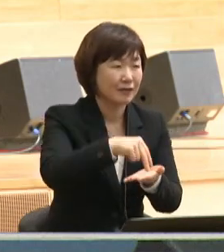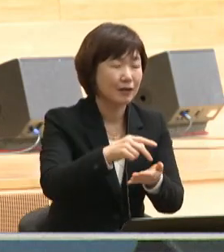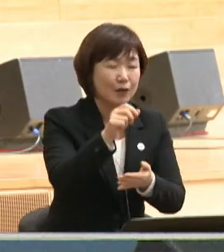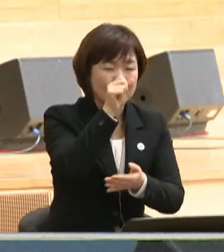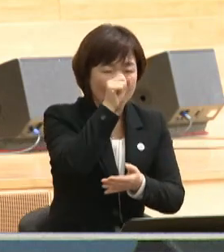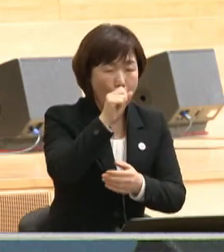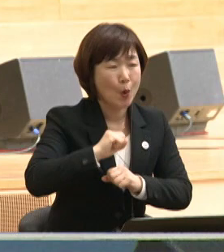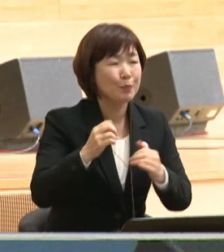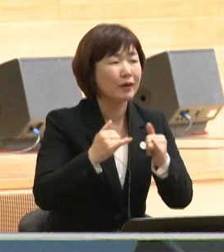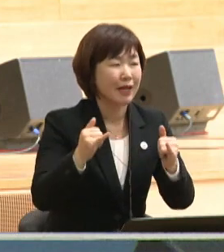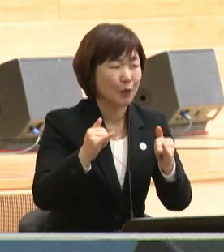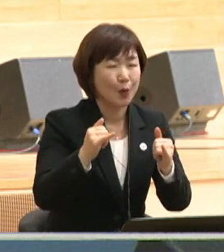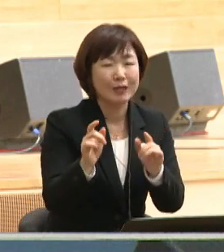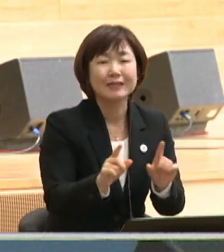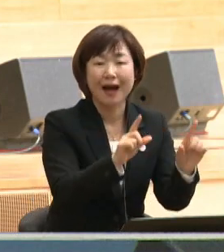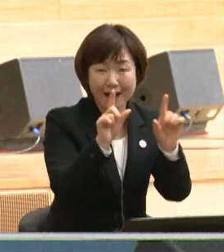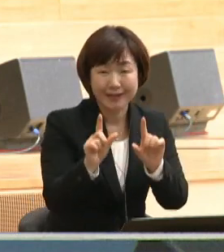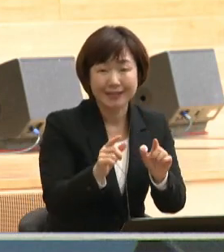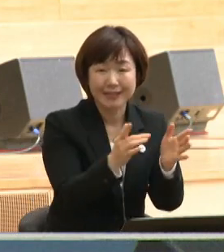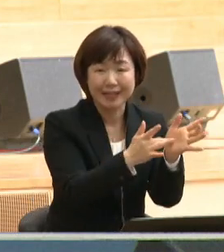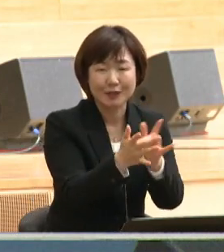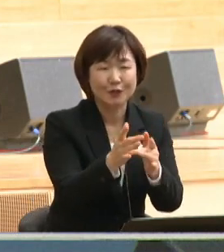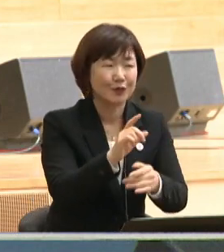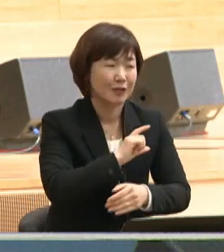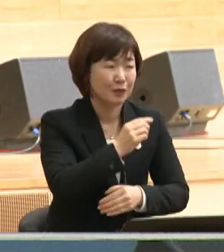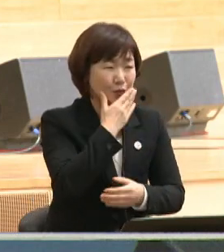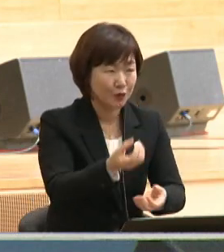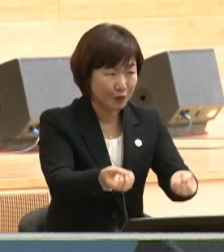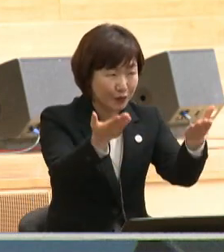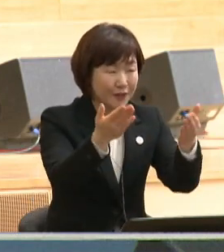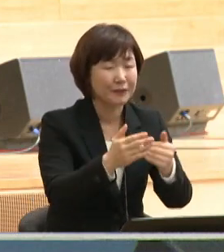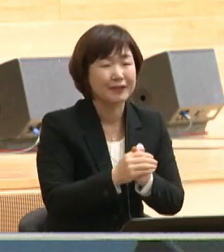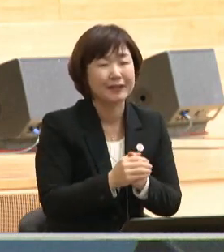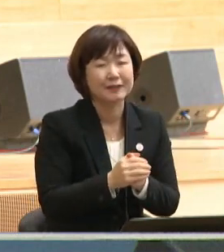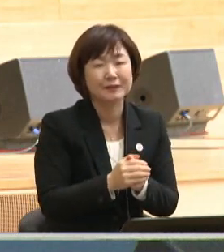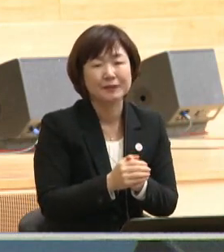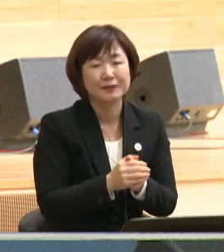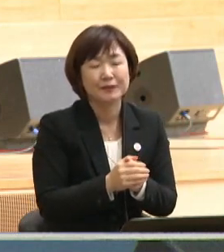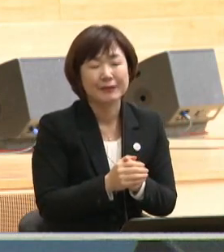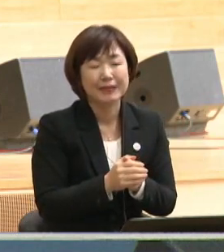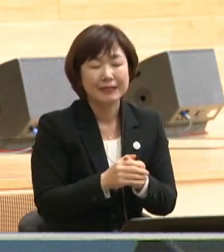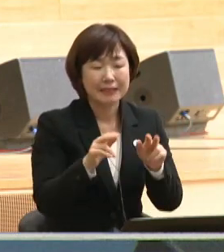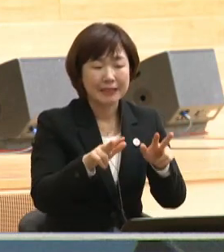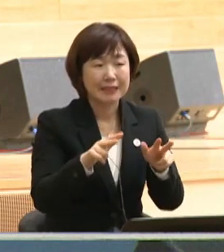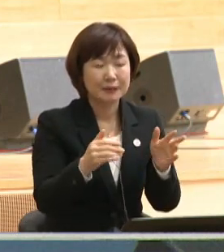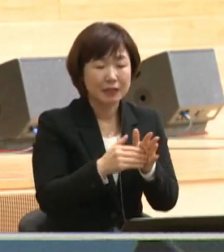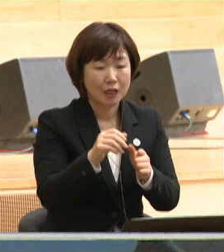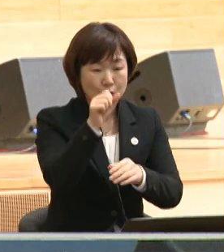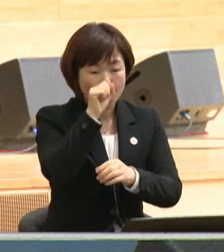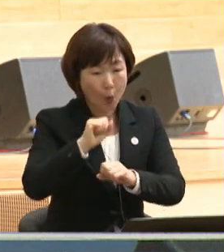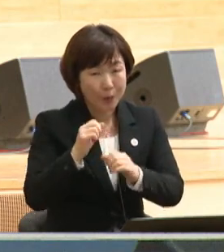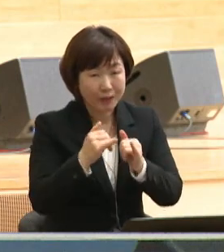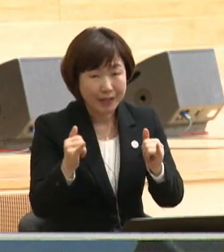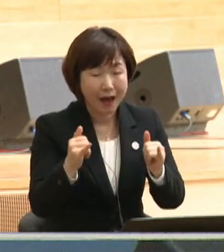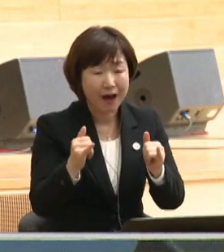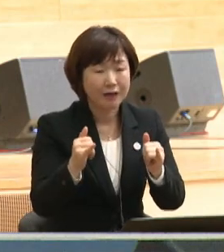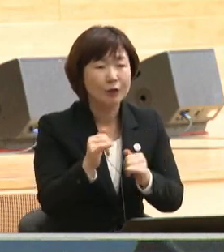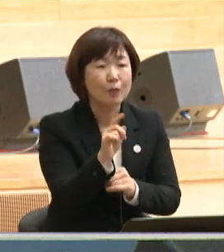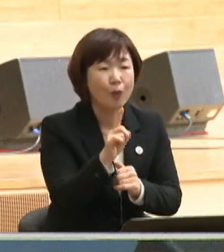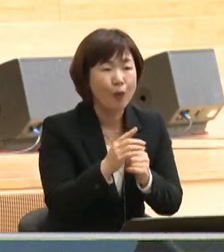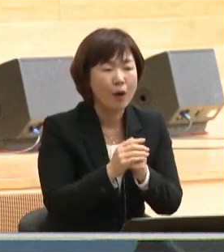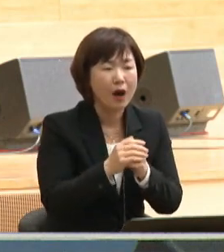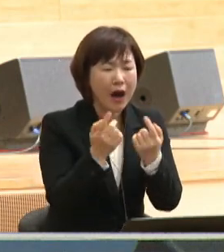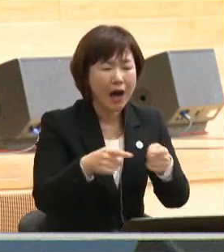좋은 병사로 살아갈 수 있기를 예수님의 이름으로 축복합니다 지금까지 좋은 병사는